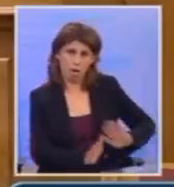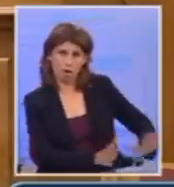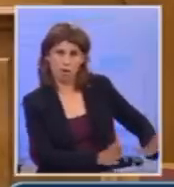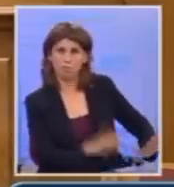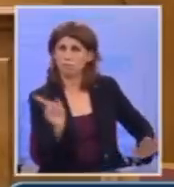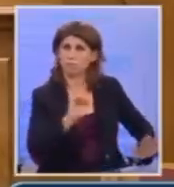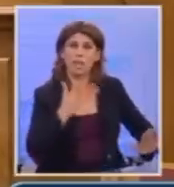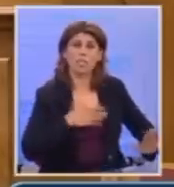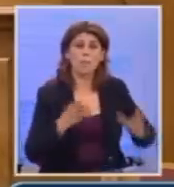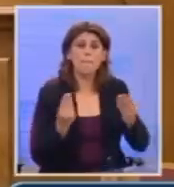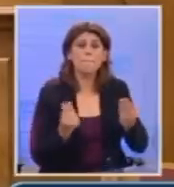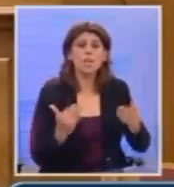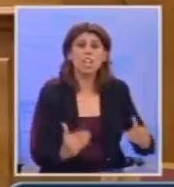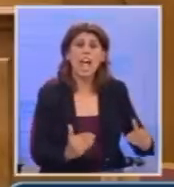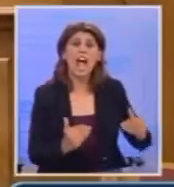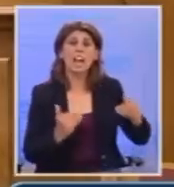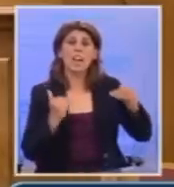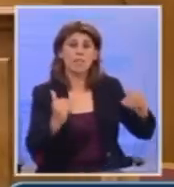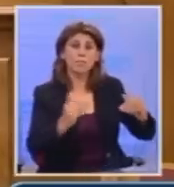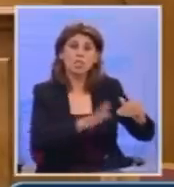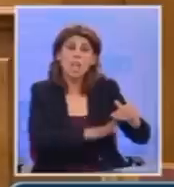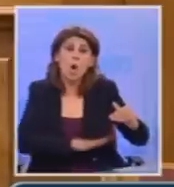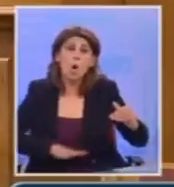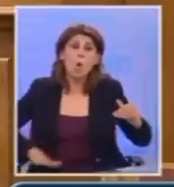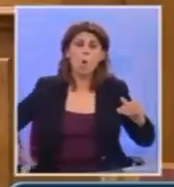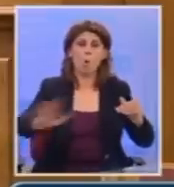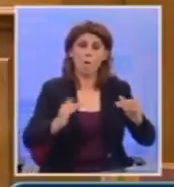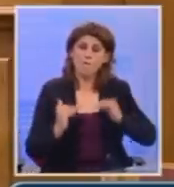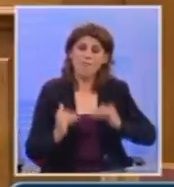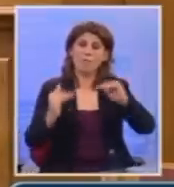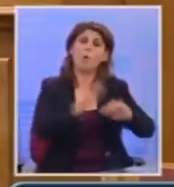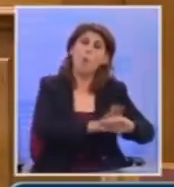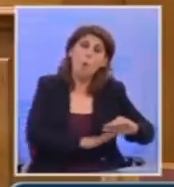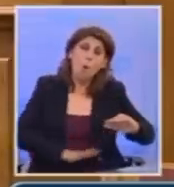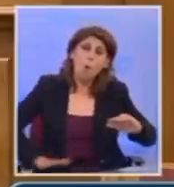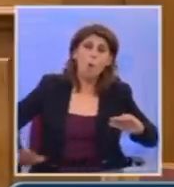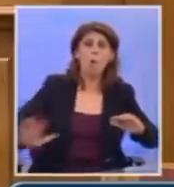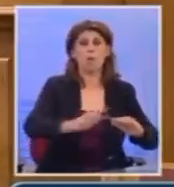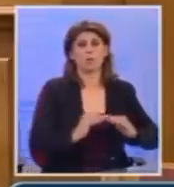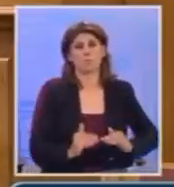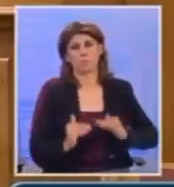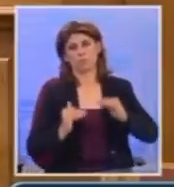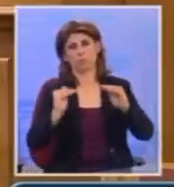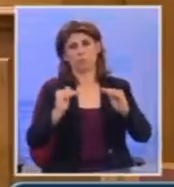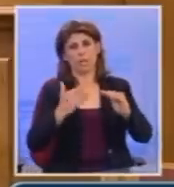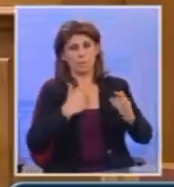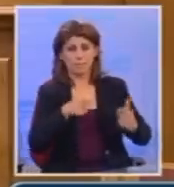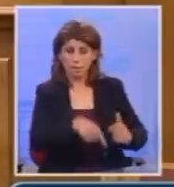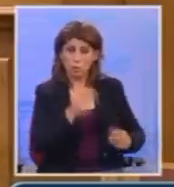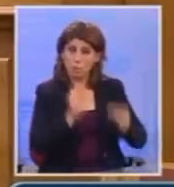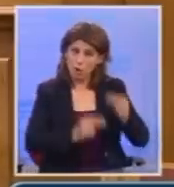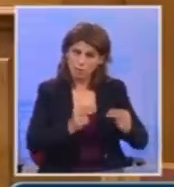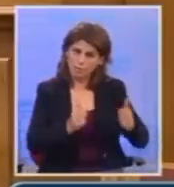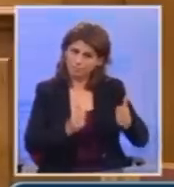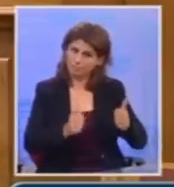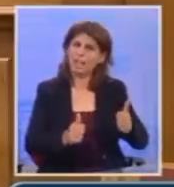ποιοτική αναβάθμιση της εκπαίδευσης στο σύνολό της και σε όλες τις βαθμίδες. Θα αναμετρηθούμε με το πρόβλημα αυτό και επ' αυτού